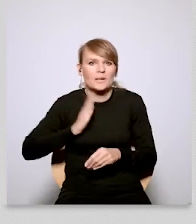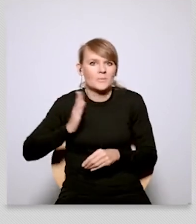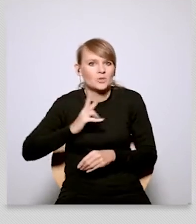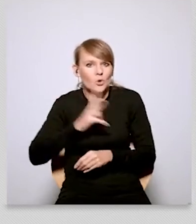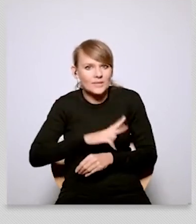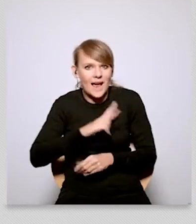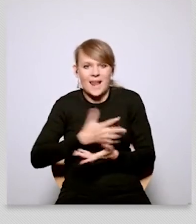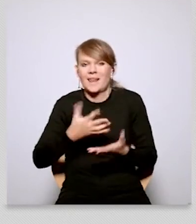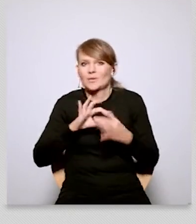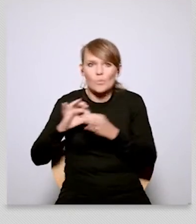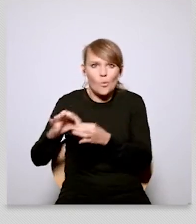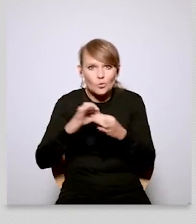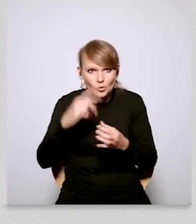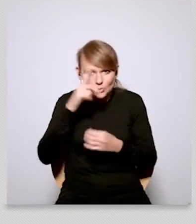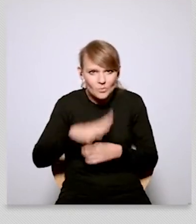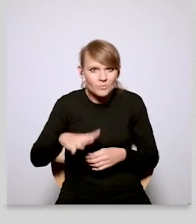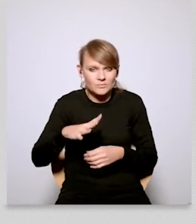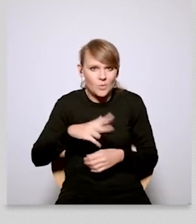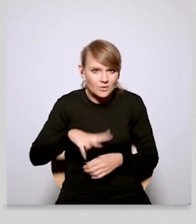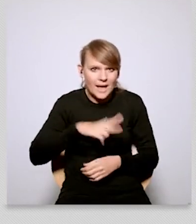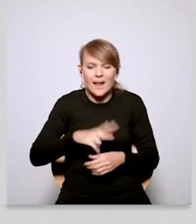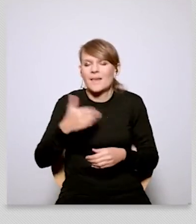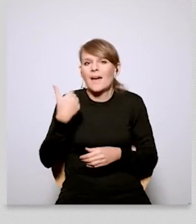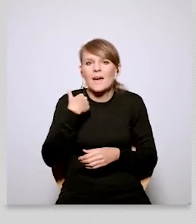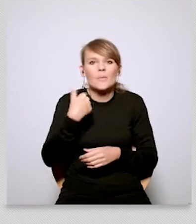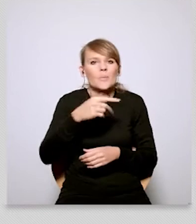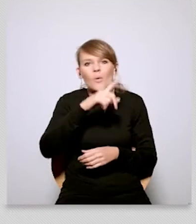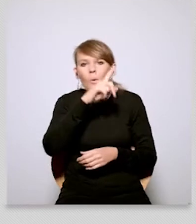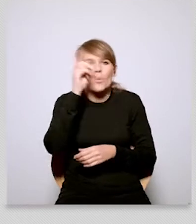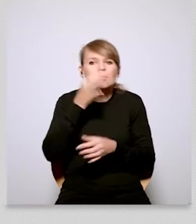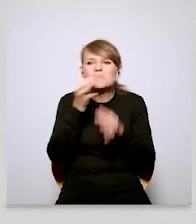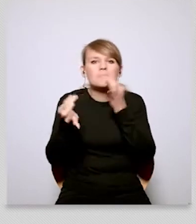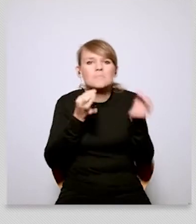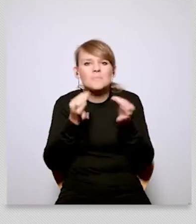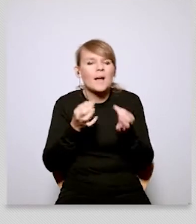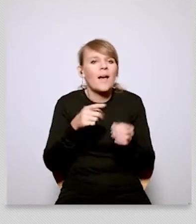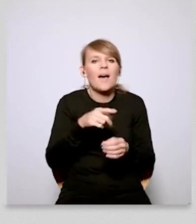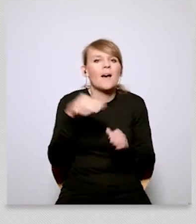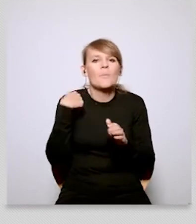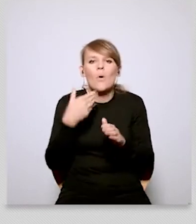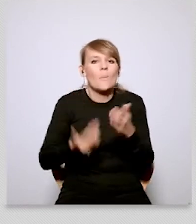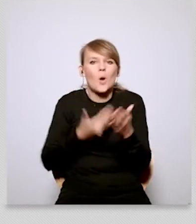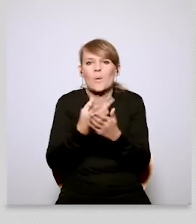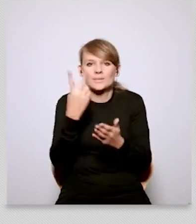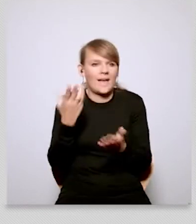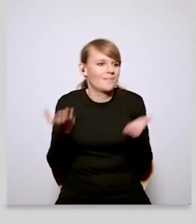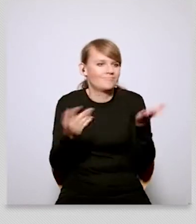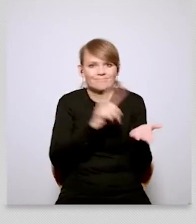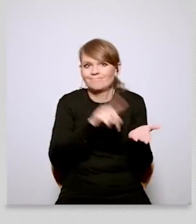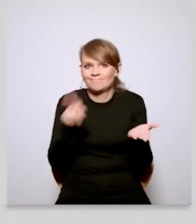wspólności społecznej. I pytaliśmy ludzi, tworząc różne pary, które preferują. No i się okazuje, że często te same osoby, które